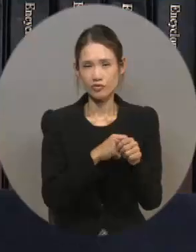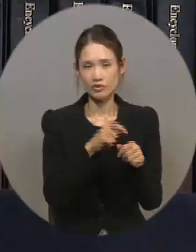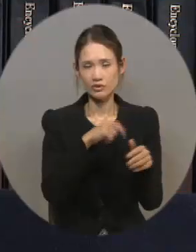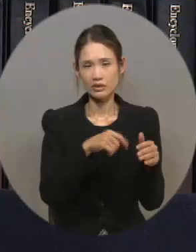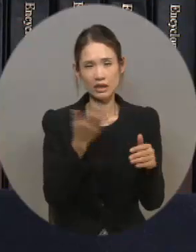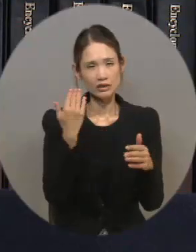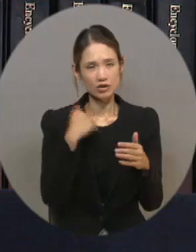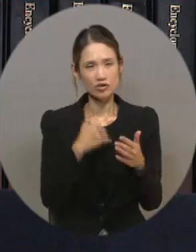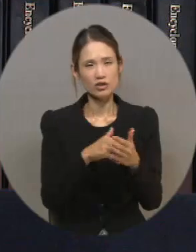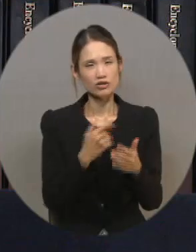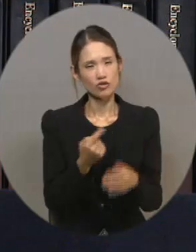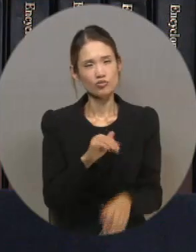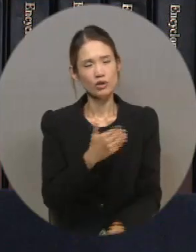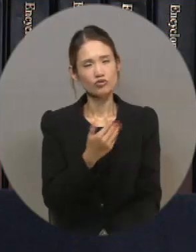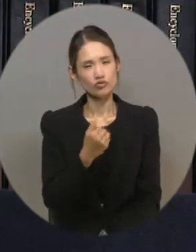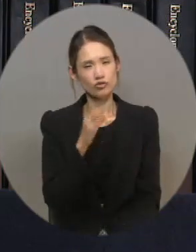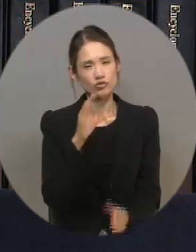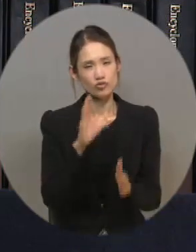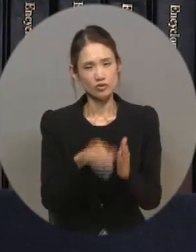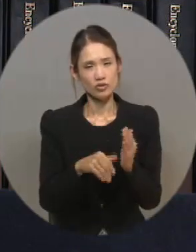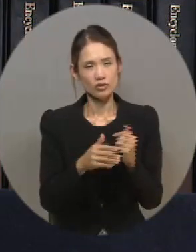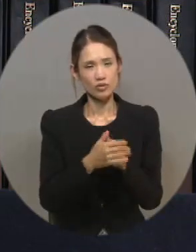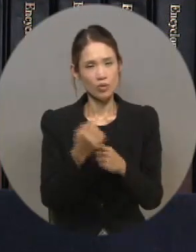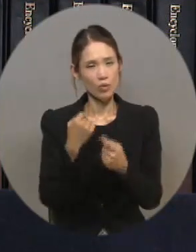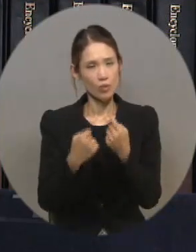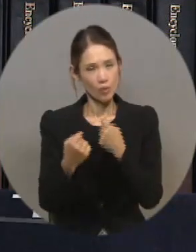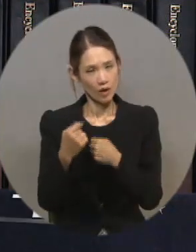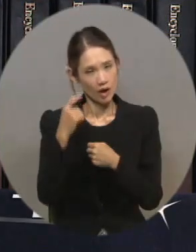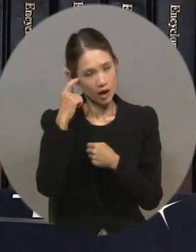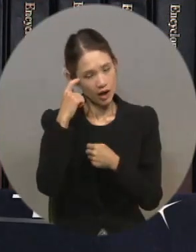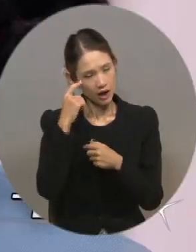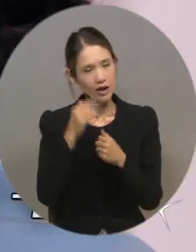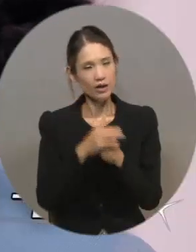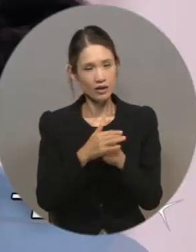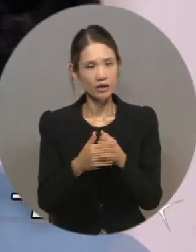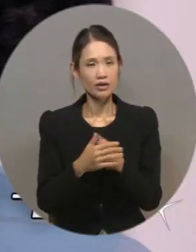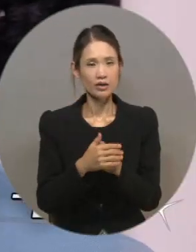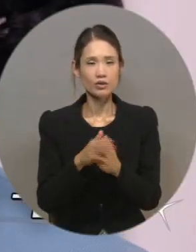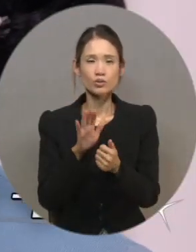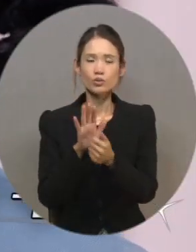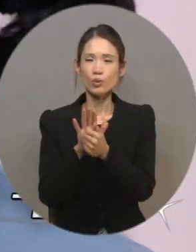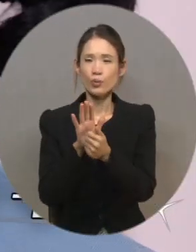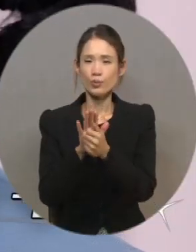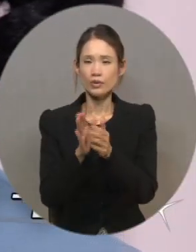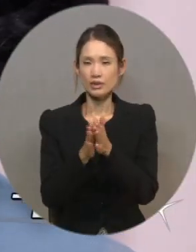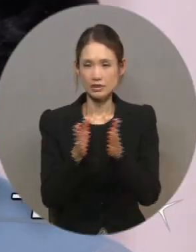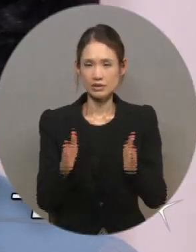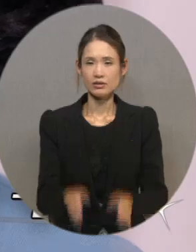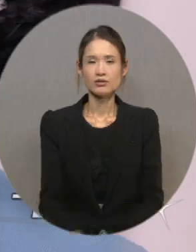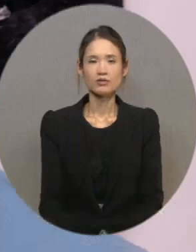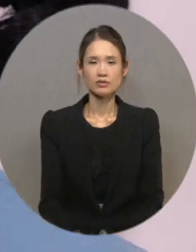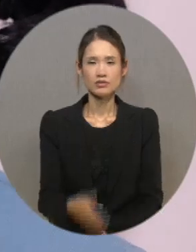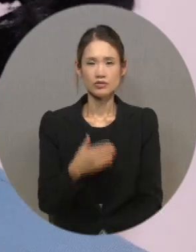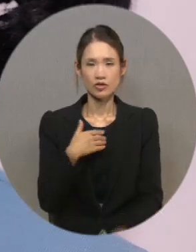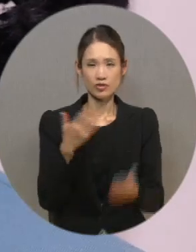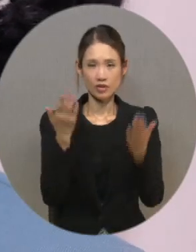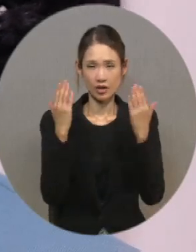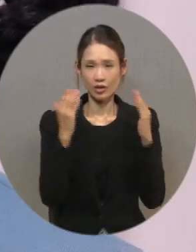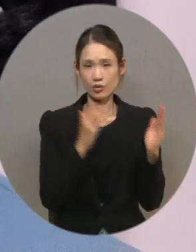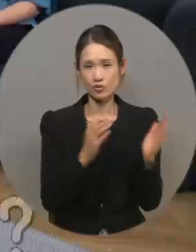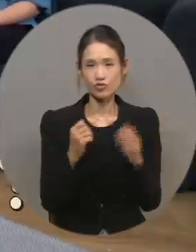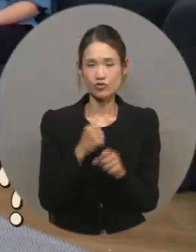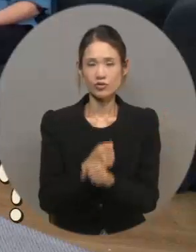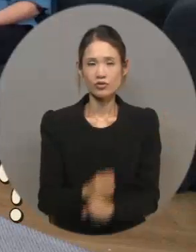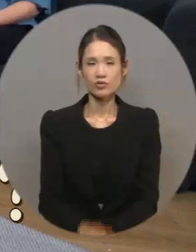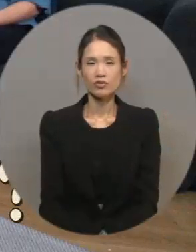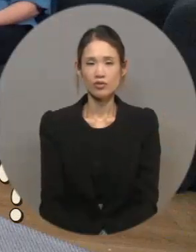없었죠. 99년도였으니까. 그래서 올 거다라고 생각하고 돕는 일을 시작했고, 저는 이제 학교를 준비하고 있었죠.